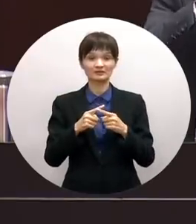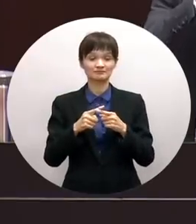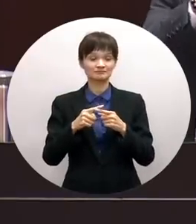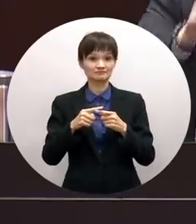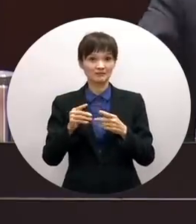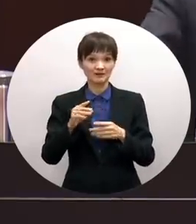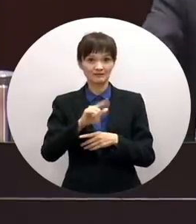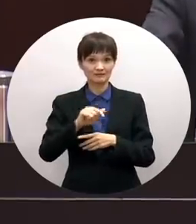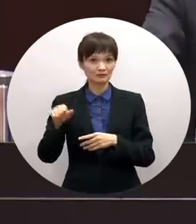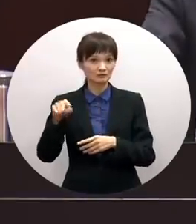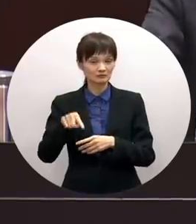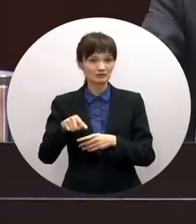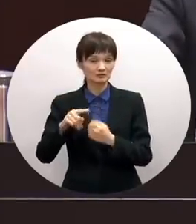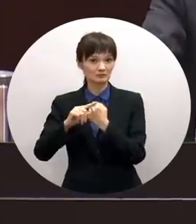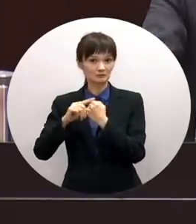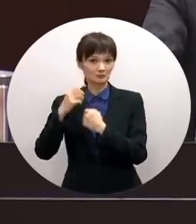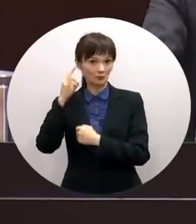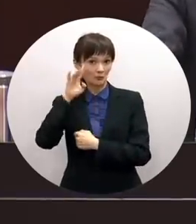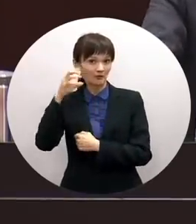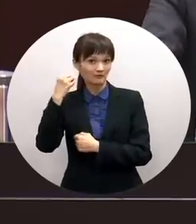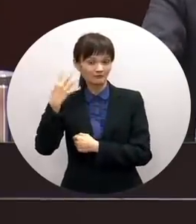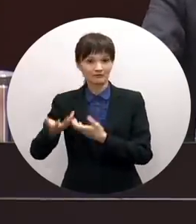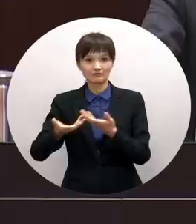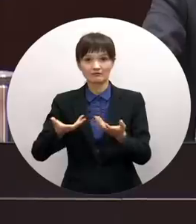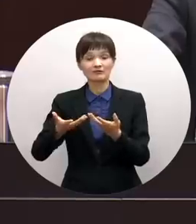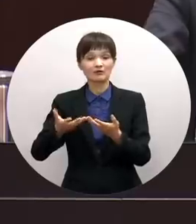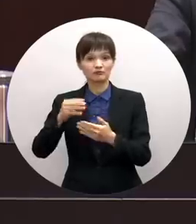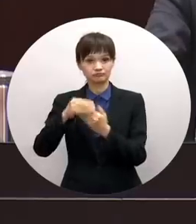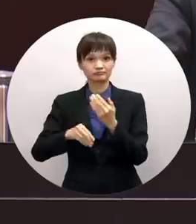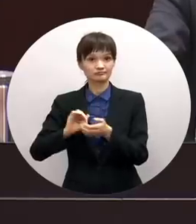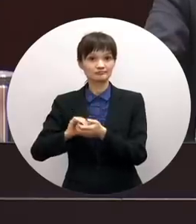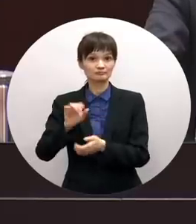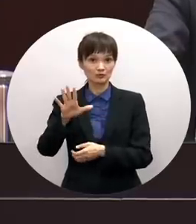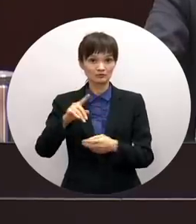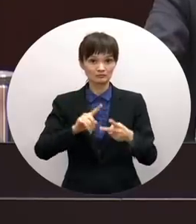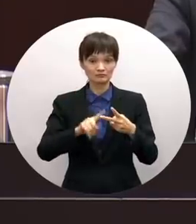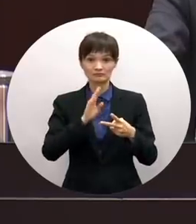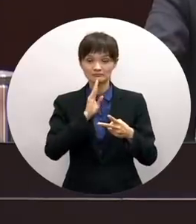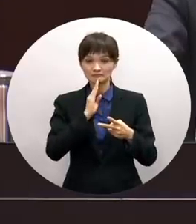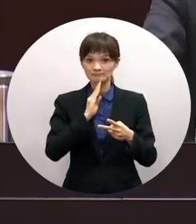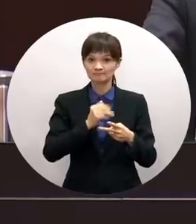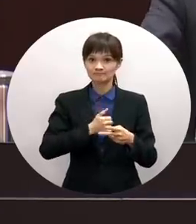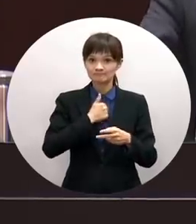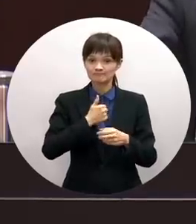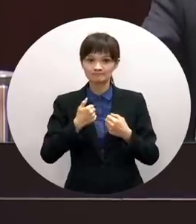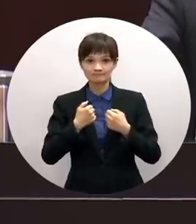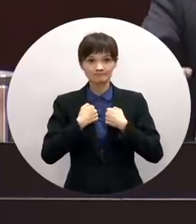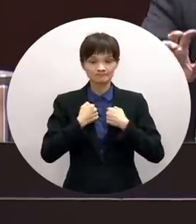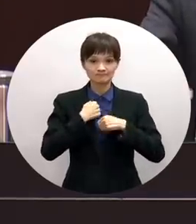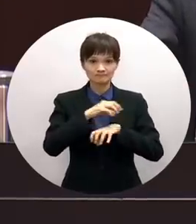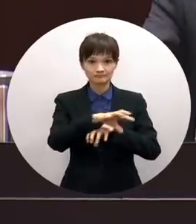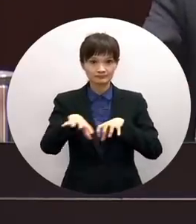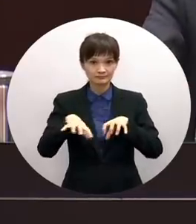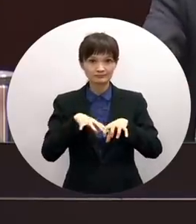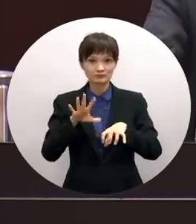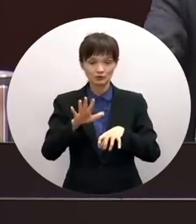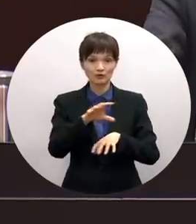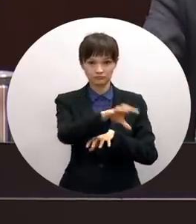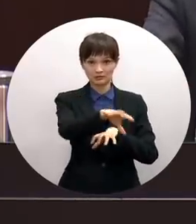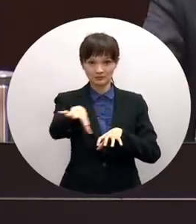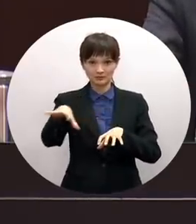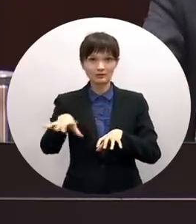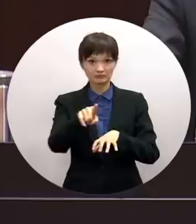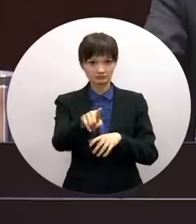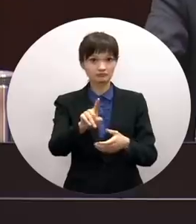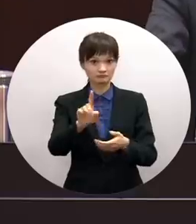法规第一个要先有。那第二个就是实验场域，那这个部分呢也都有几个固定的实验场